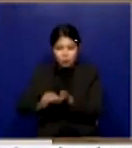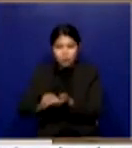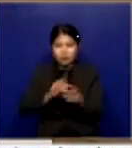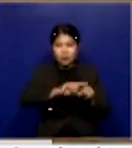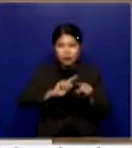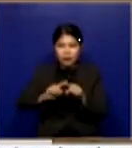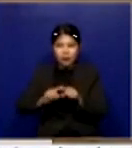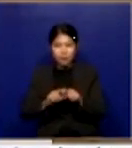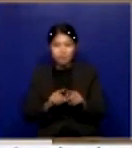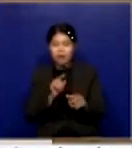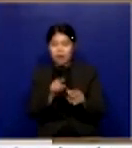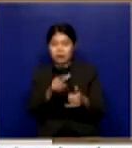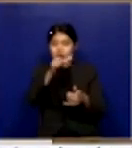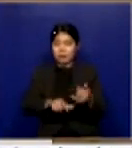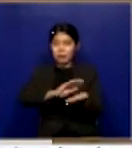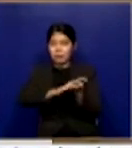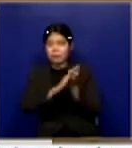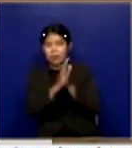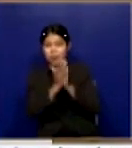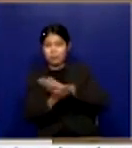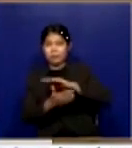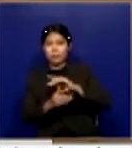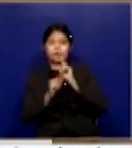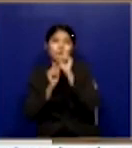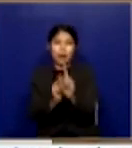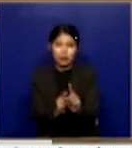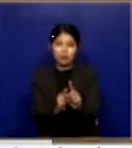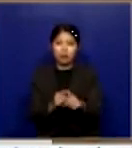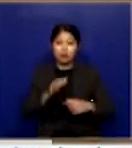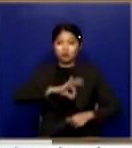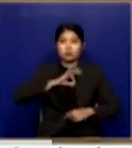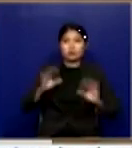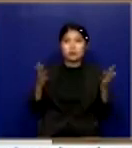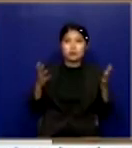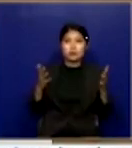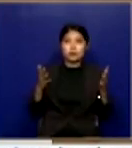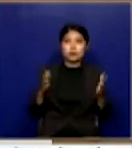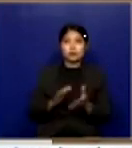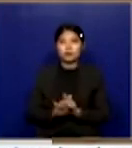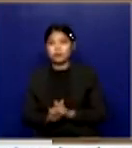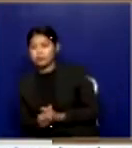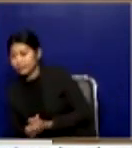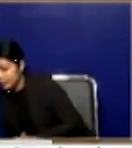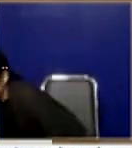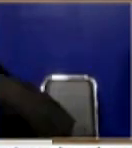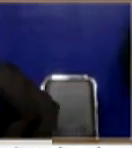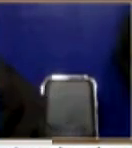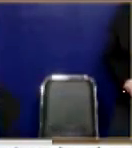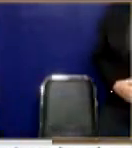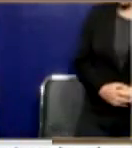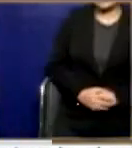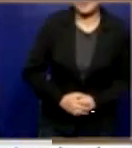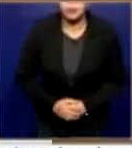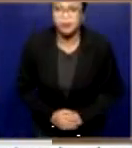เคยเปลี่ยนแปลงพฤติกรรมไปตามที่อีกฝ่ายต้องการโดยไม่รู้ตัวอ่าได้โพสต์ได้